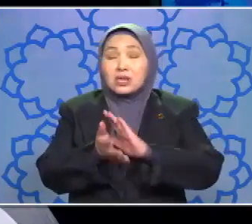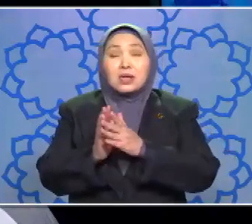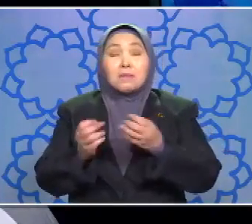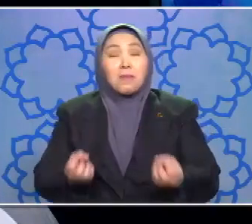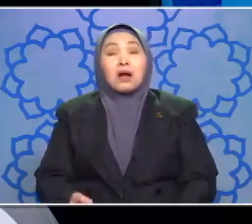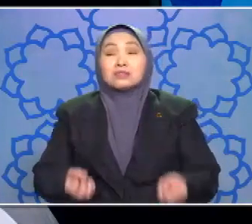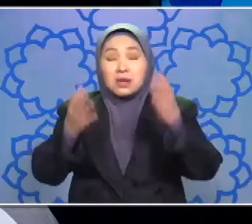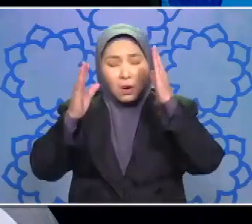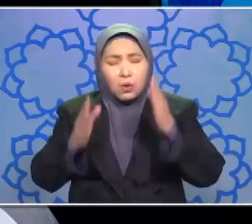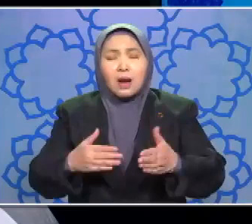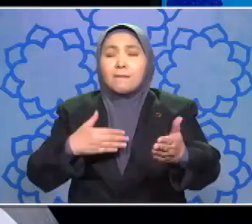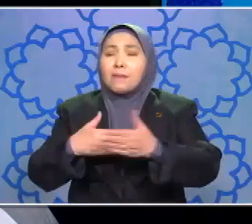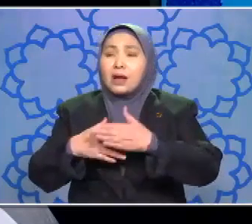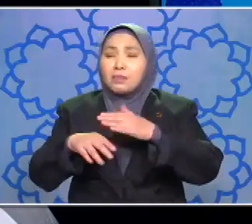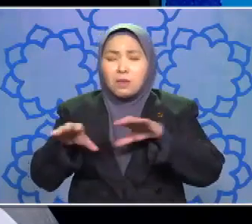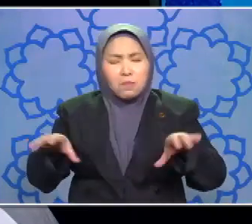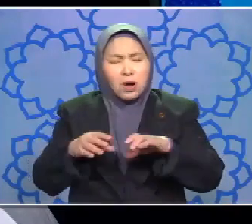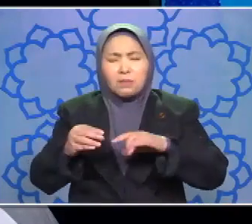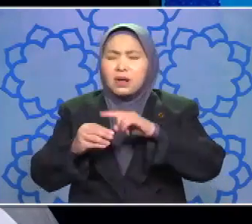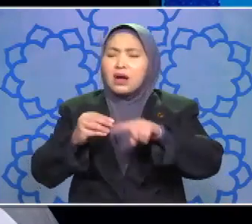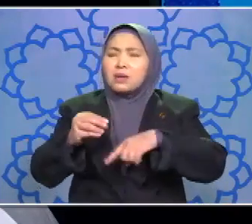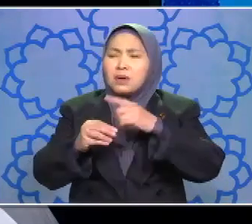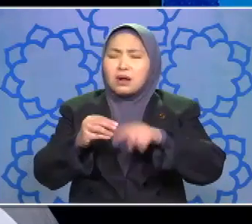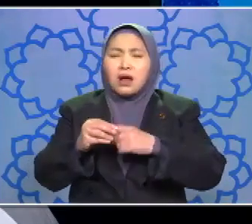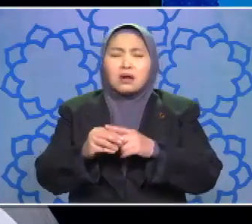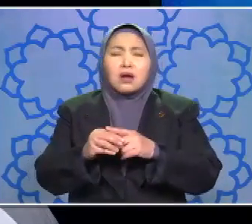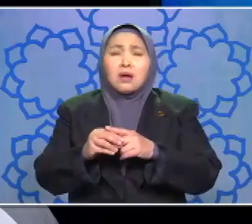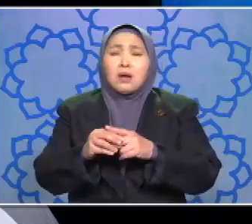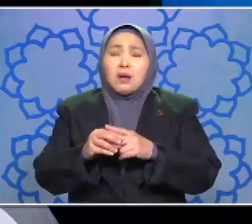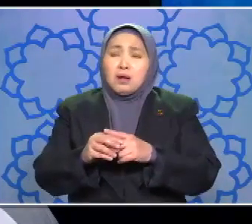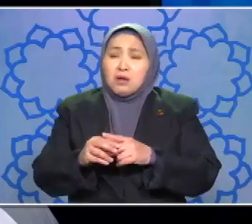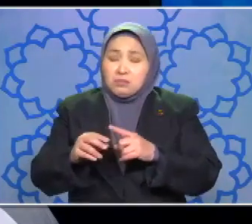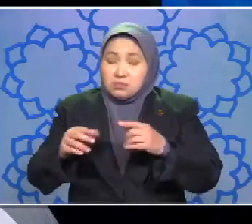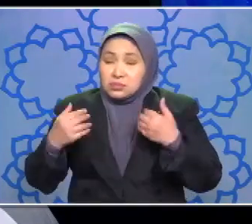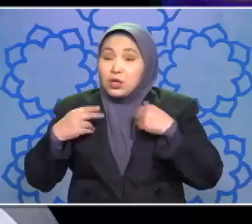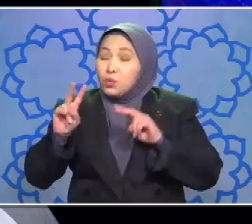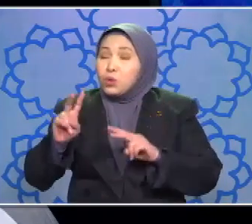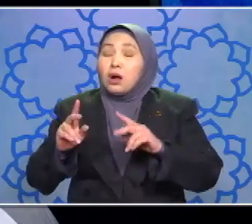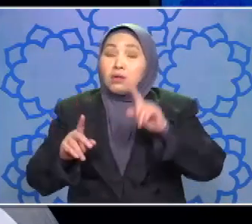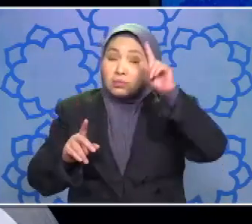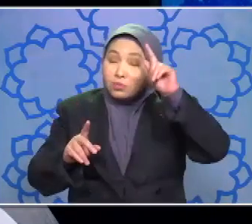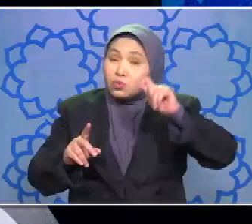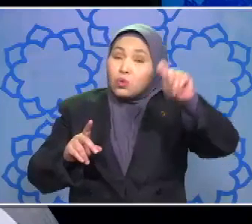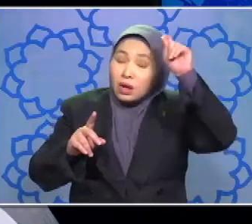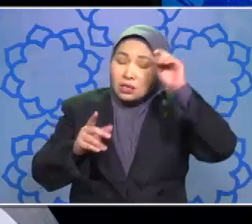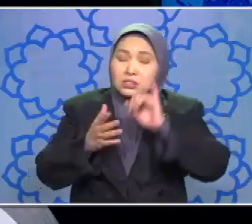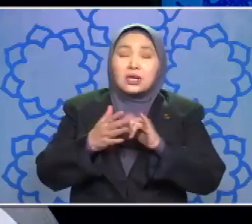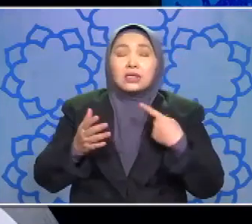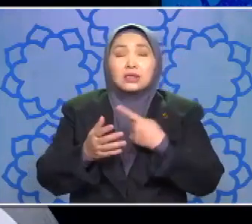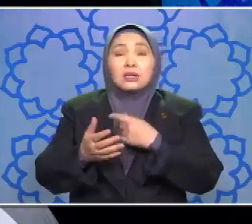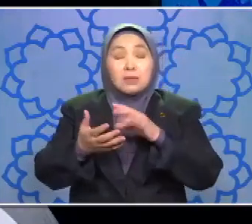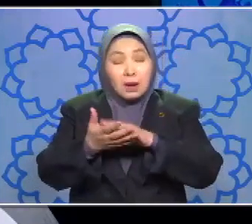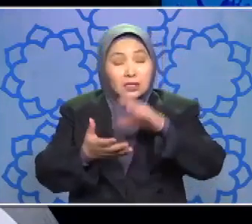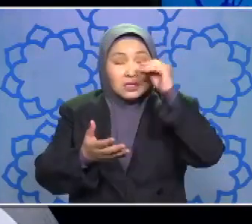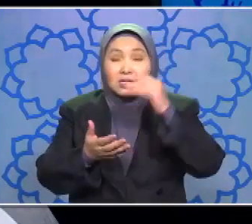orang yang kembali semula membuat perkara syirik dalam kehidupan. Dan inilah yang kita doa pada Allah Subhanahu Wa Taala, kita belajar